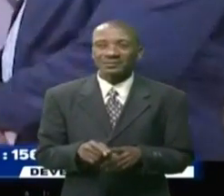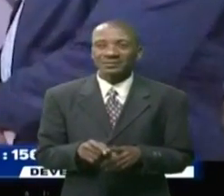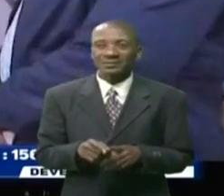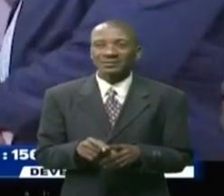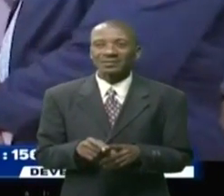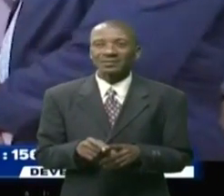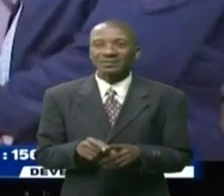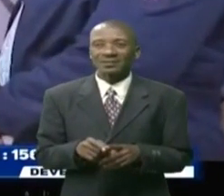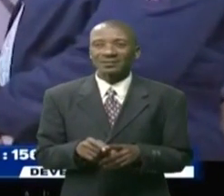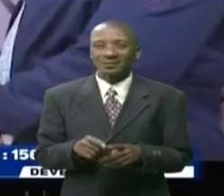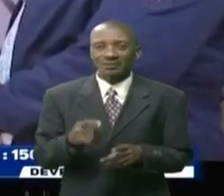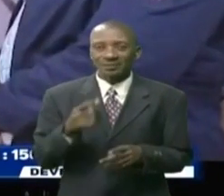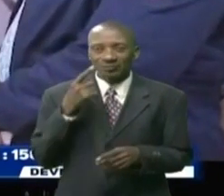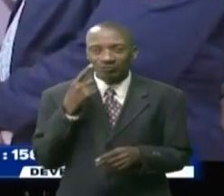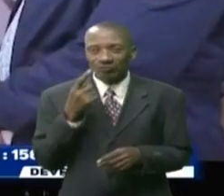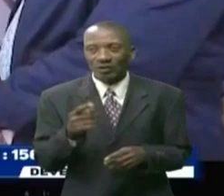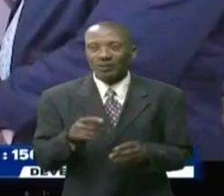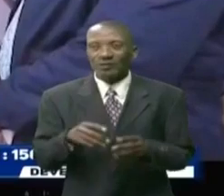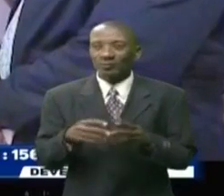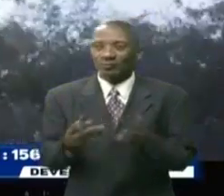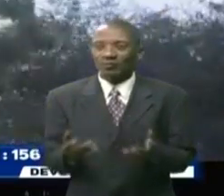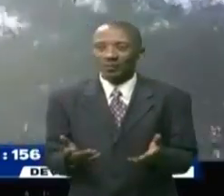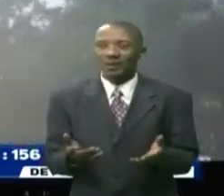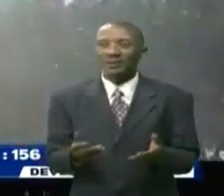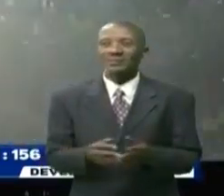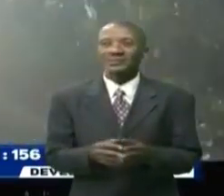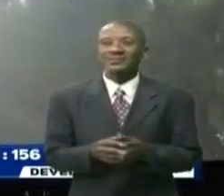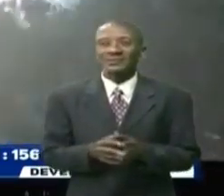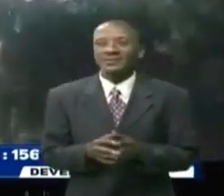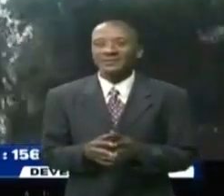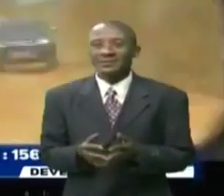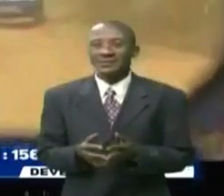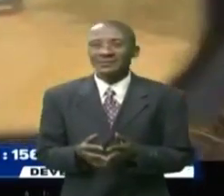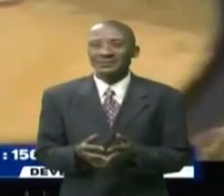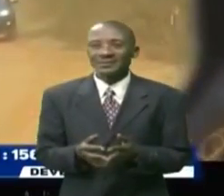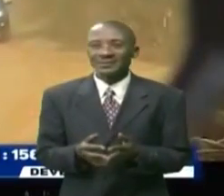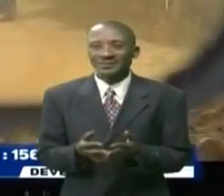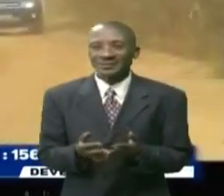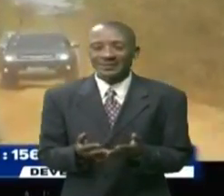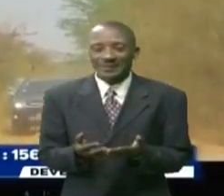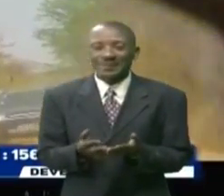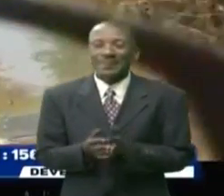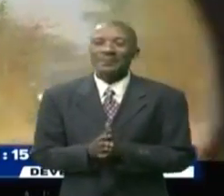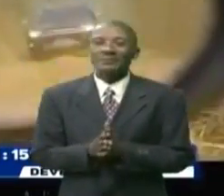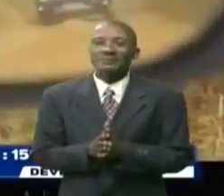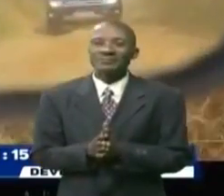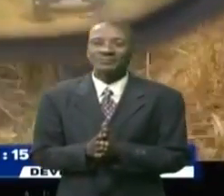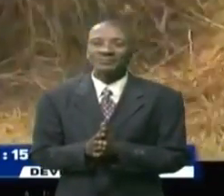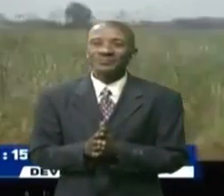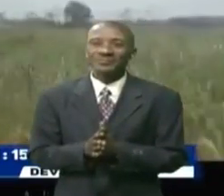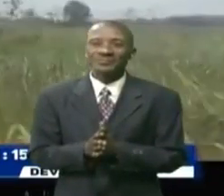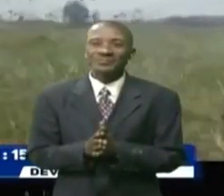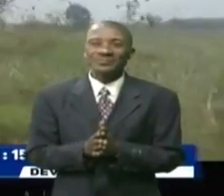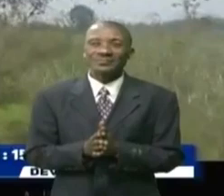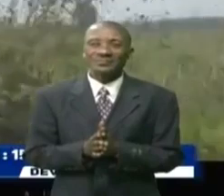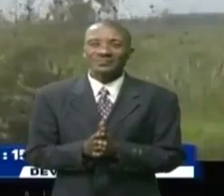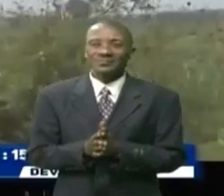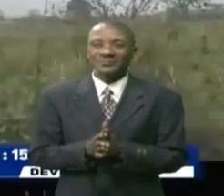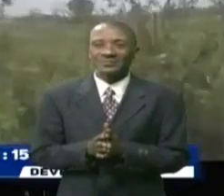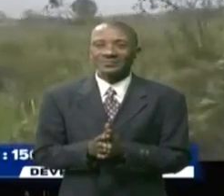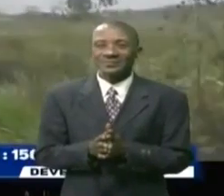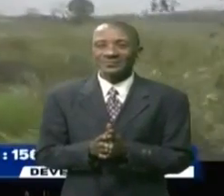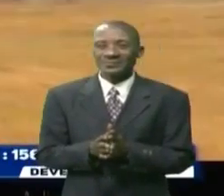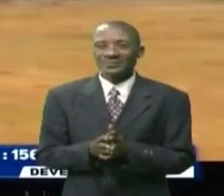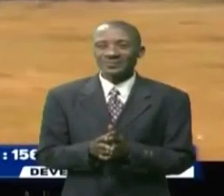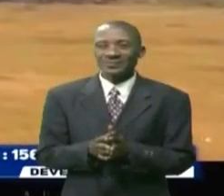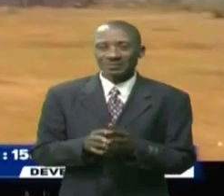République d'avoir songé à nous. Pour rejoindre Kipushi Centre, le convoi de Judith Souminou Atuluka a pris